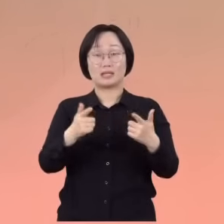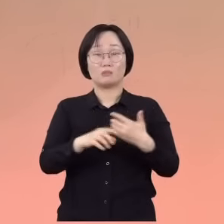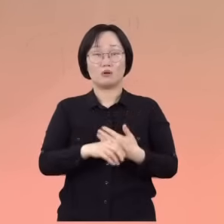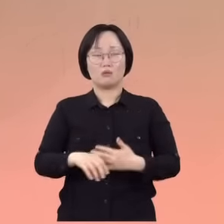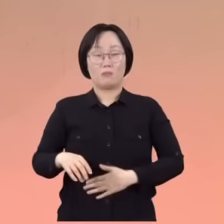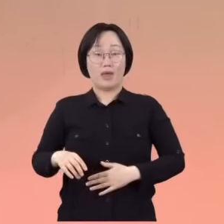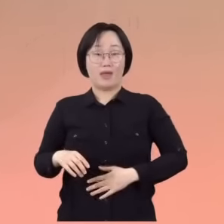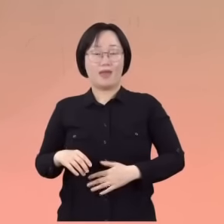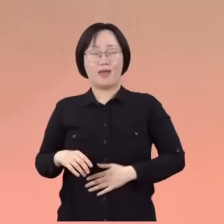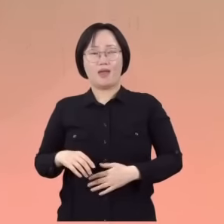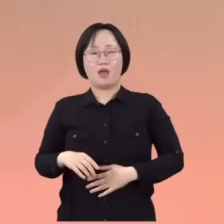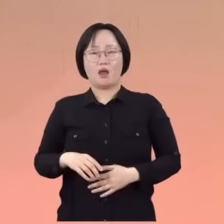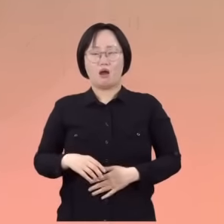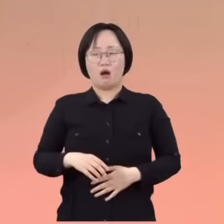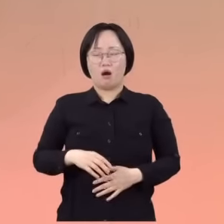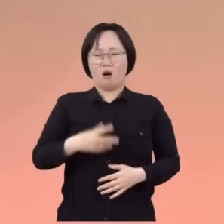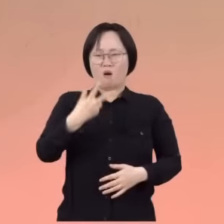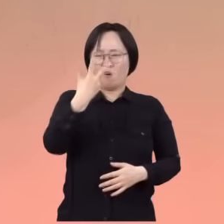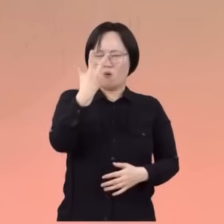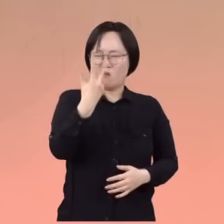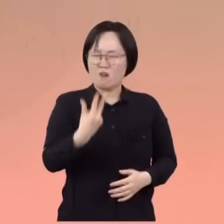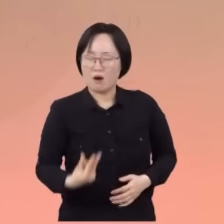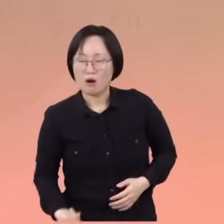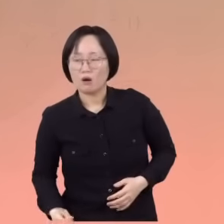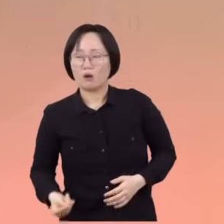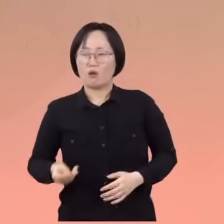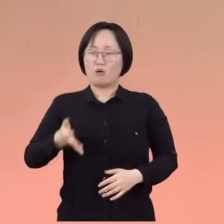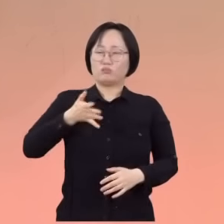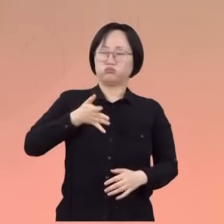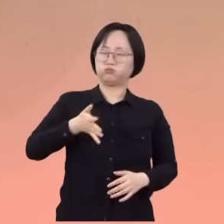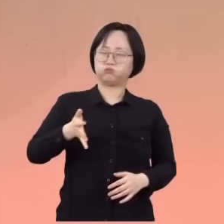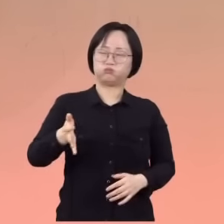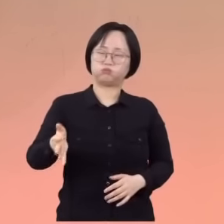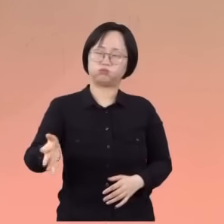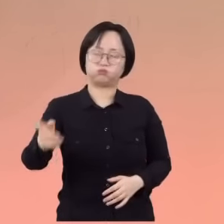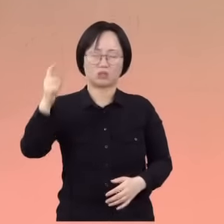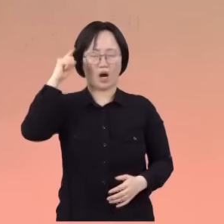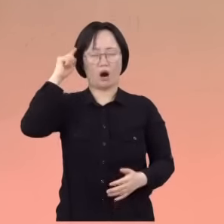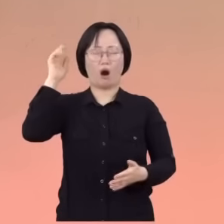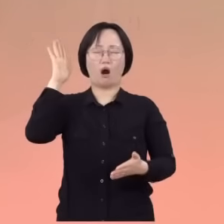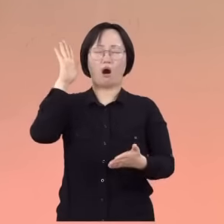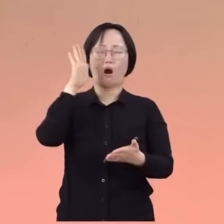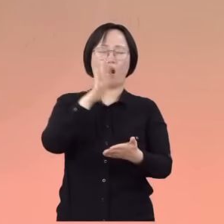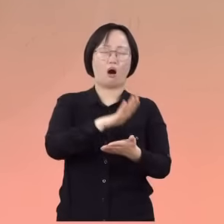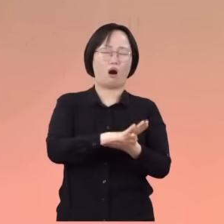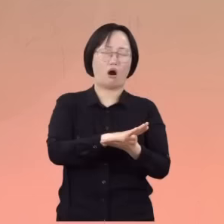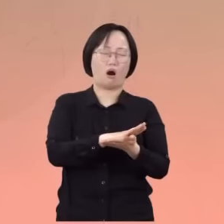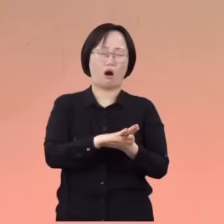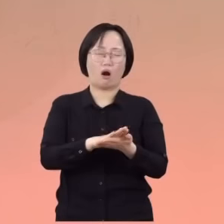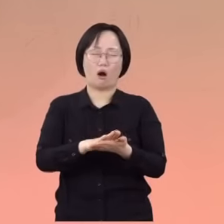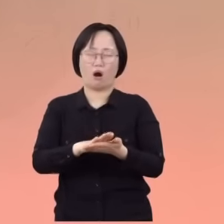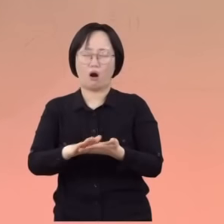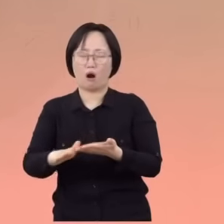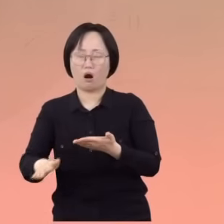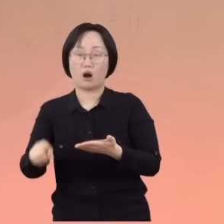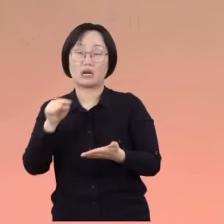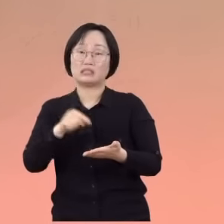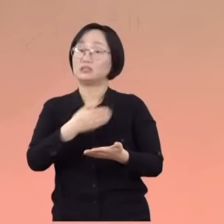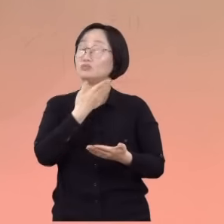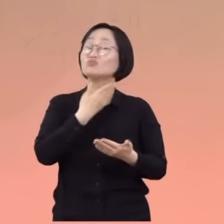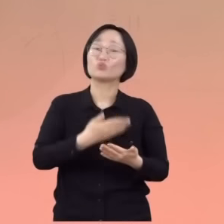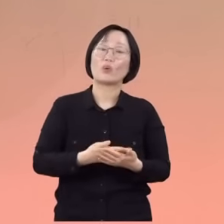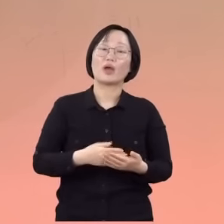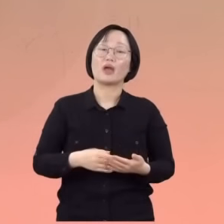뱃속에서 대소변을 시원하게 대소변 을 다든가 시원하게 싸는게 중요해요 어떤